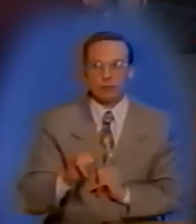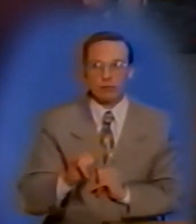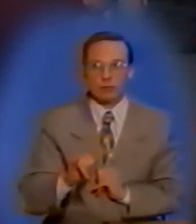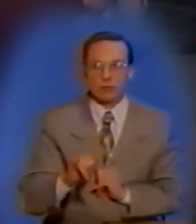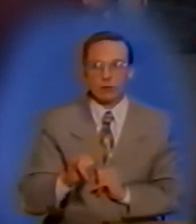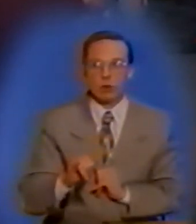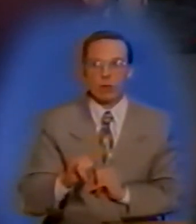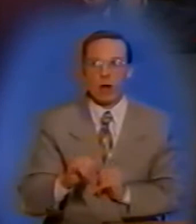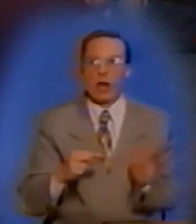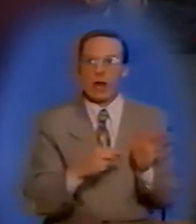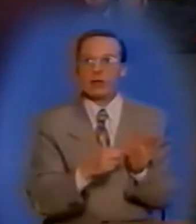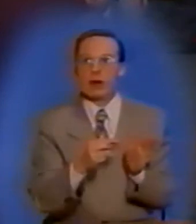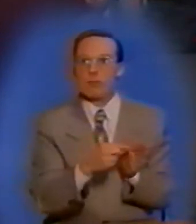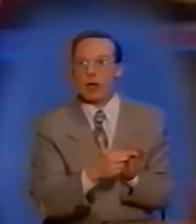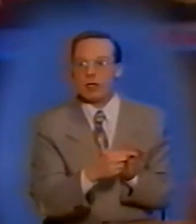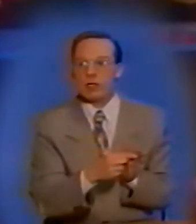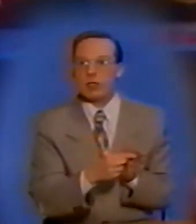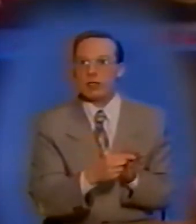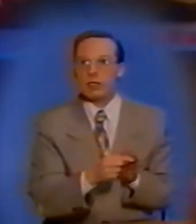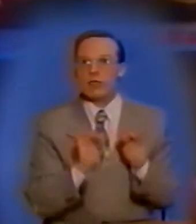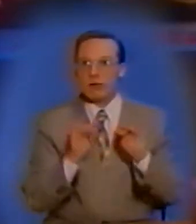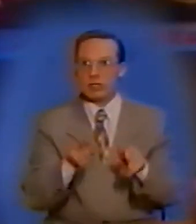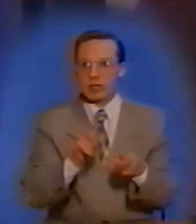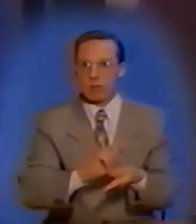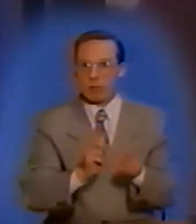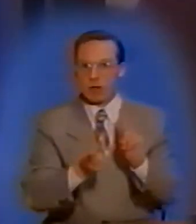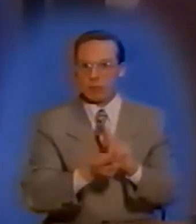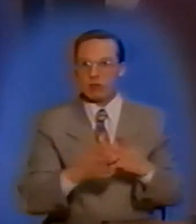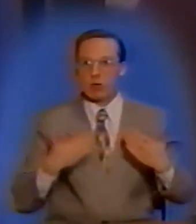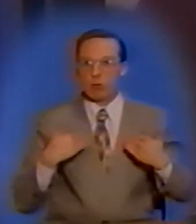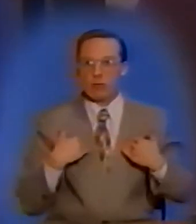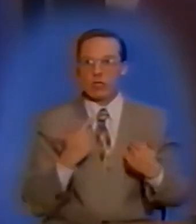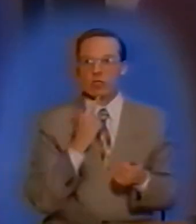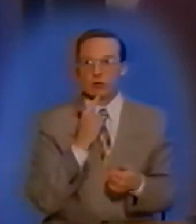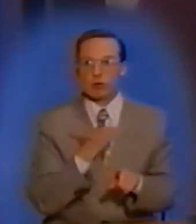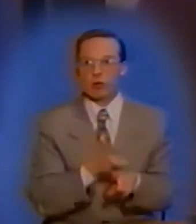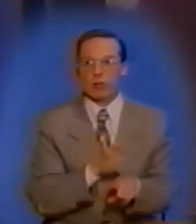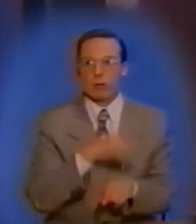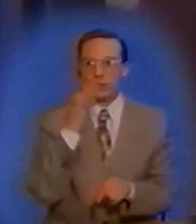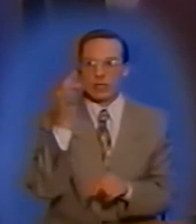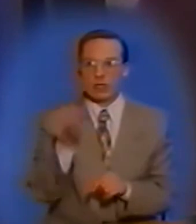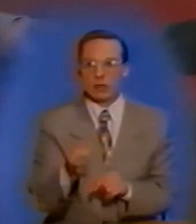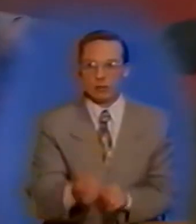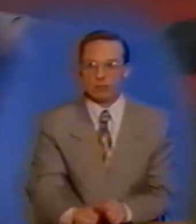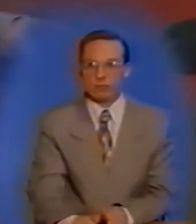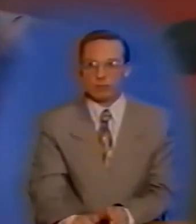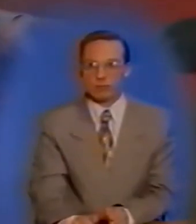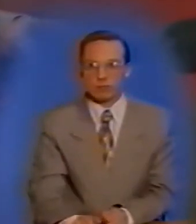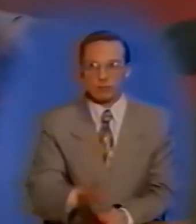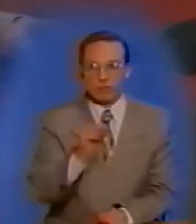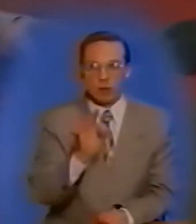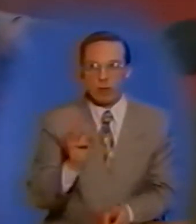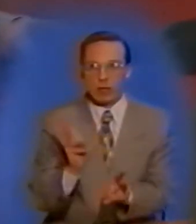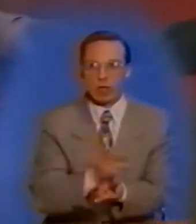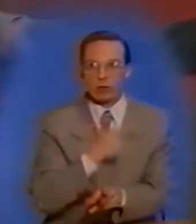kuriam etape įvyksta ta permaina, ar ne mumyse, tai sunku labai pasakyti. Bet